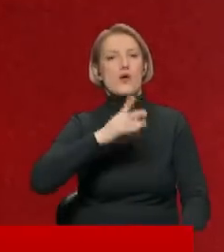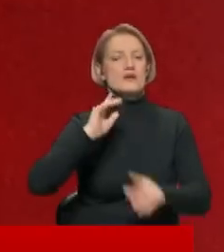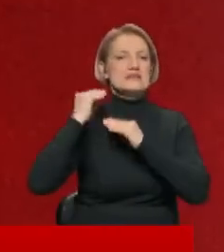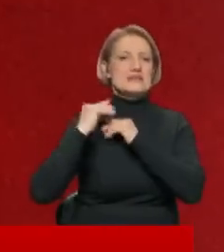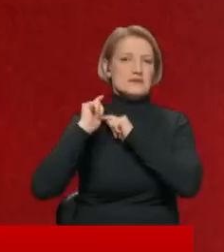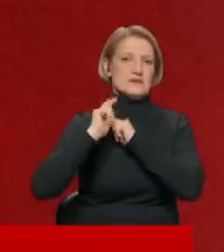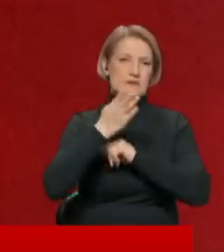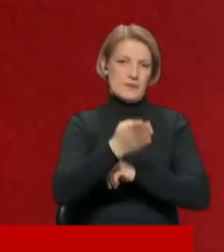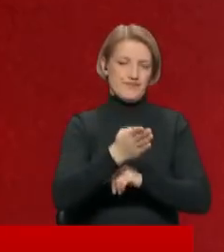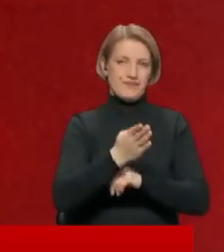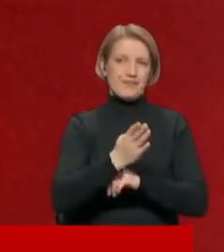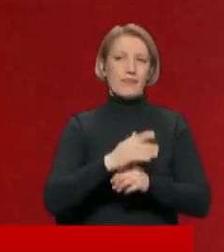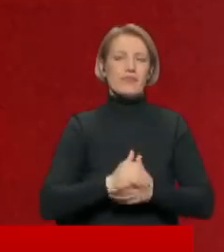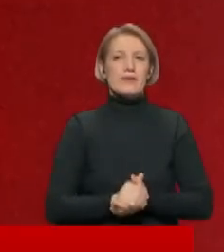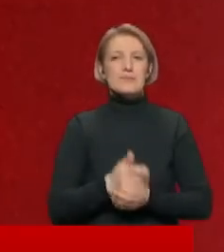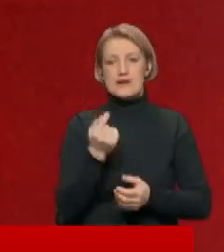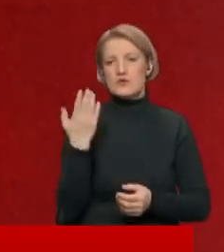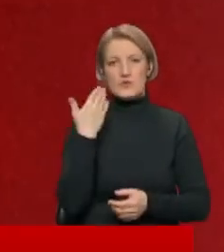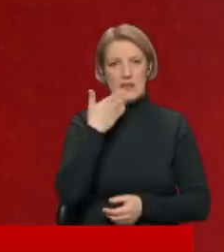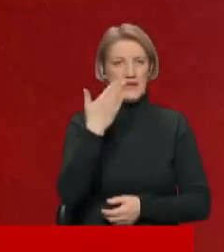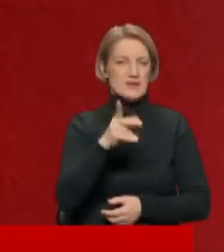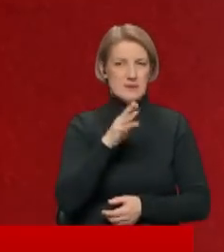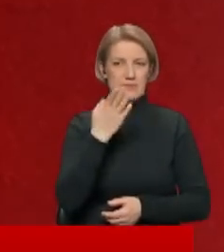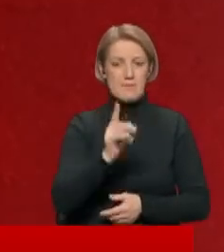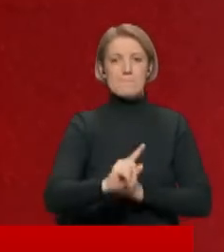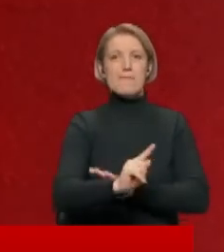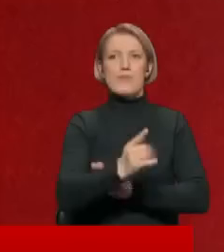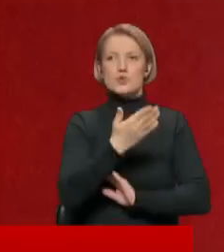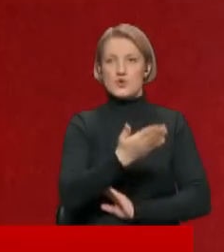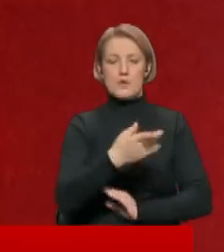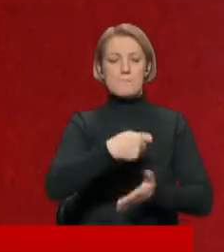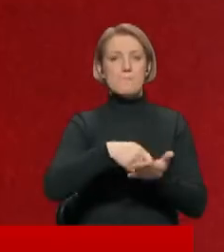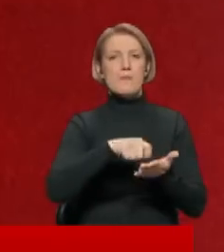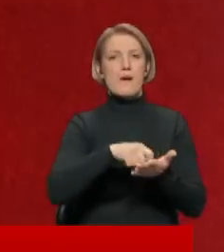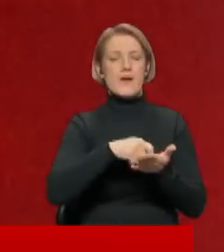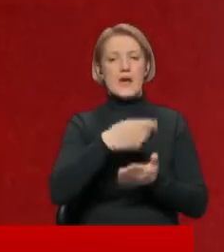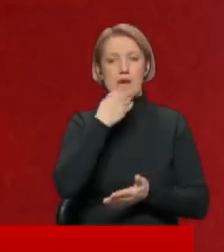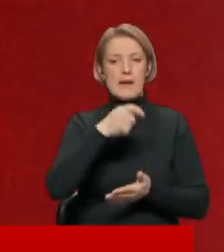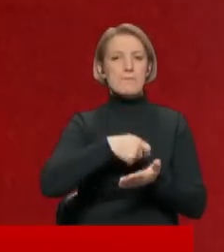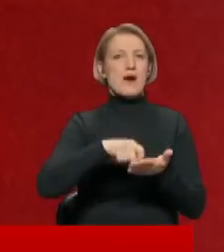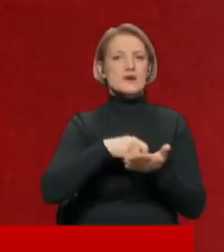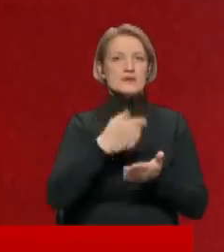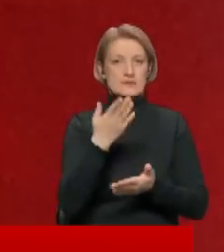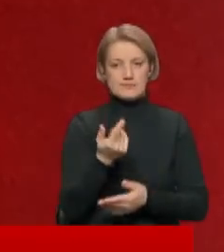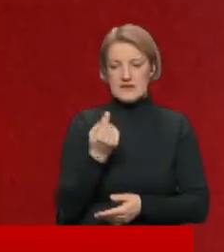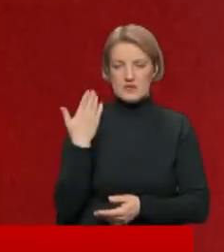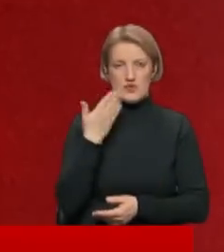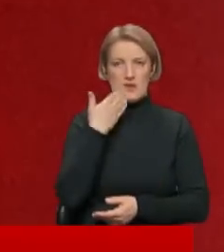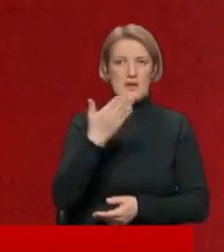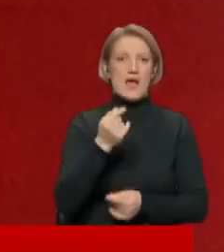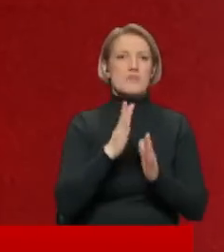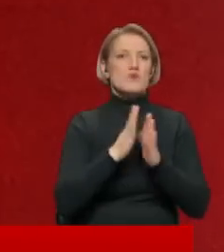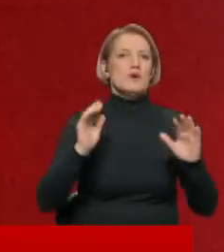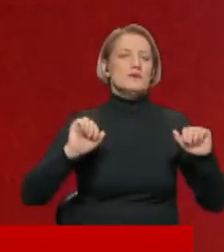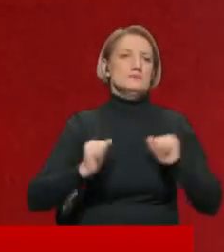biraz evvelde ifade ettim yani Yörük sırtından kurban kesmeye gerek yok işte memur maaşları emekli ile ilgili biraz evvel de ifade ettik